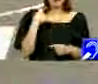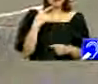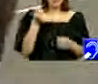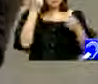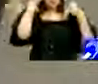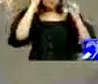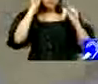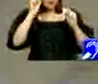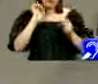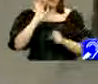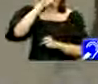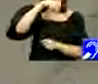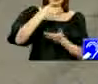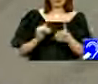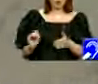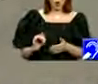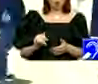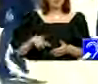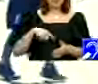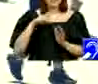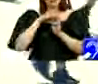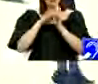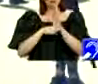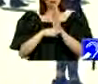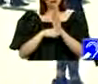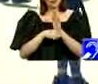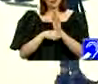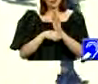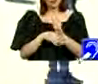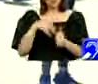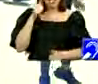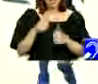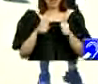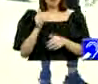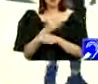dedicată sărbătorii basketului pentru copii, este programat să se desfășoare campionatul național Under-12.